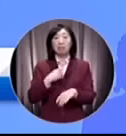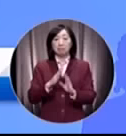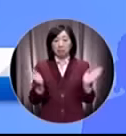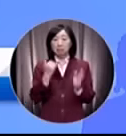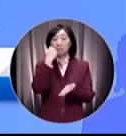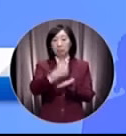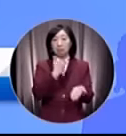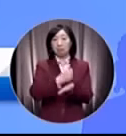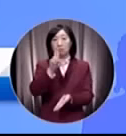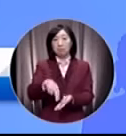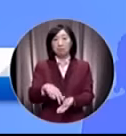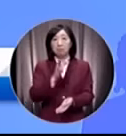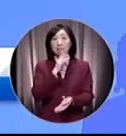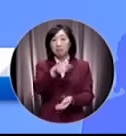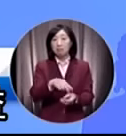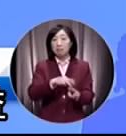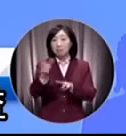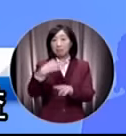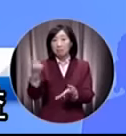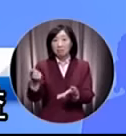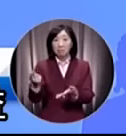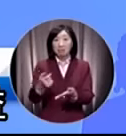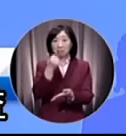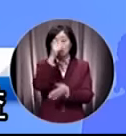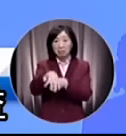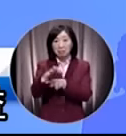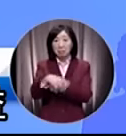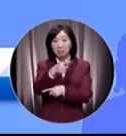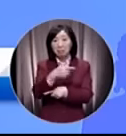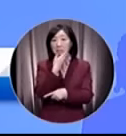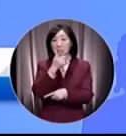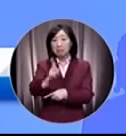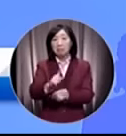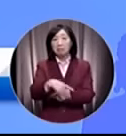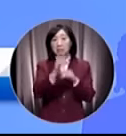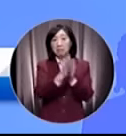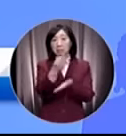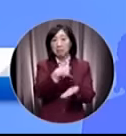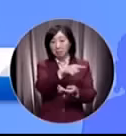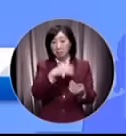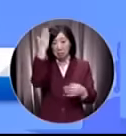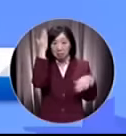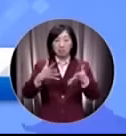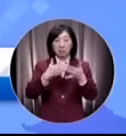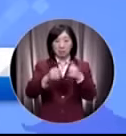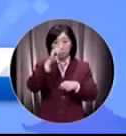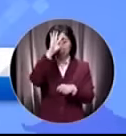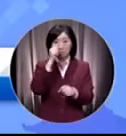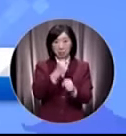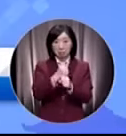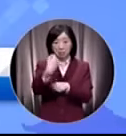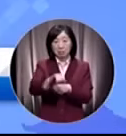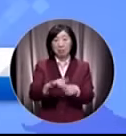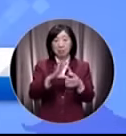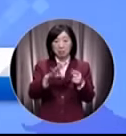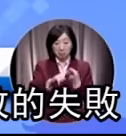问你到底出卖了猪农，出卖了国人什么样的利益？这个不是黑箱，什么是黑箱？ 在这里我要告